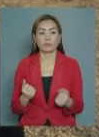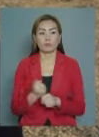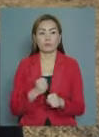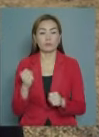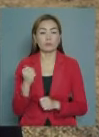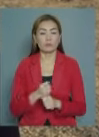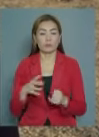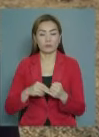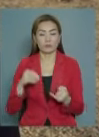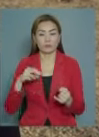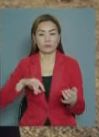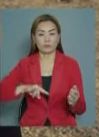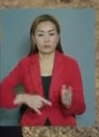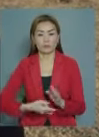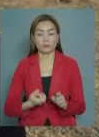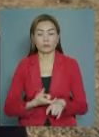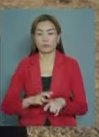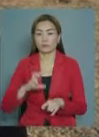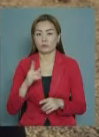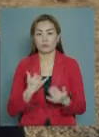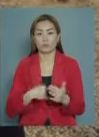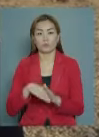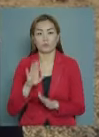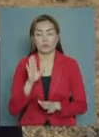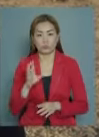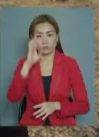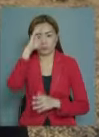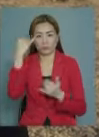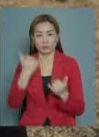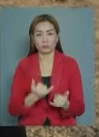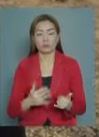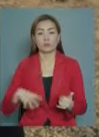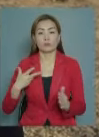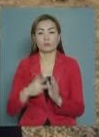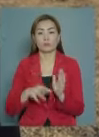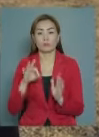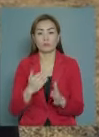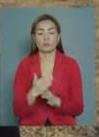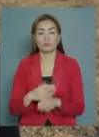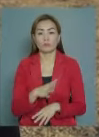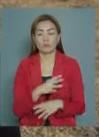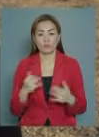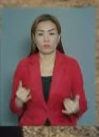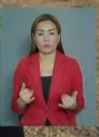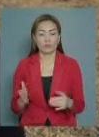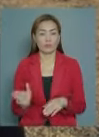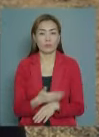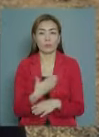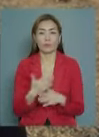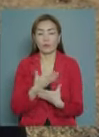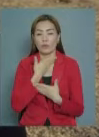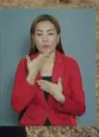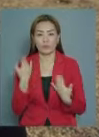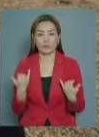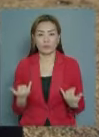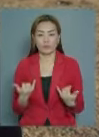скважин казып жерастуун пайдаланса өтө жакшы болот. Онун өкмөт тарапынан мурун 80% субсидия болгон, аны казыр алып тастады. Бүгүнкү